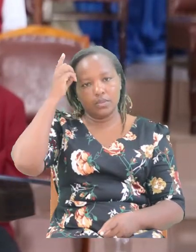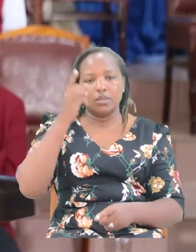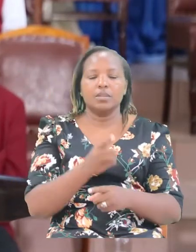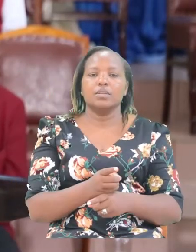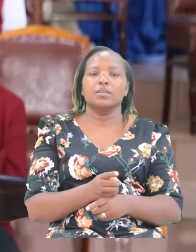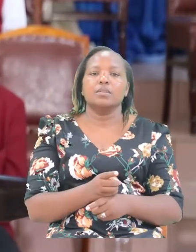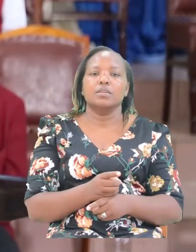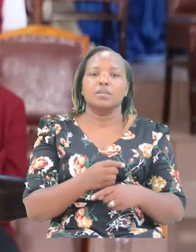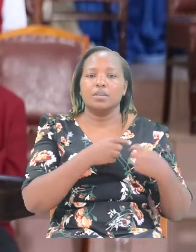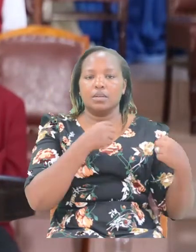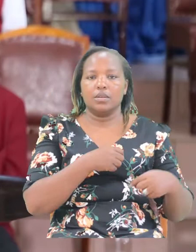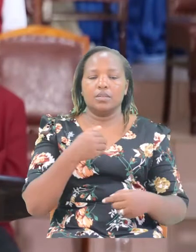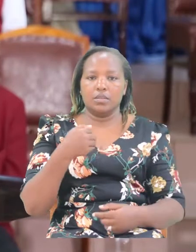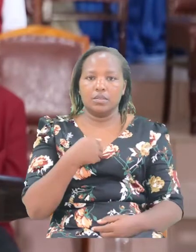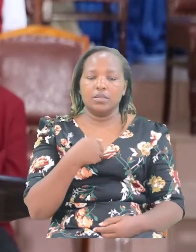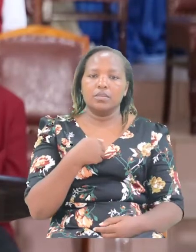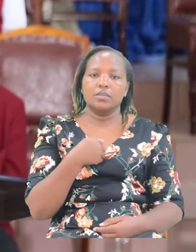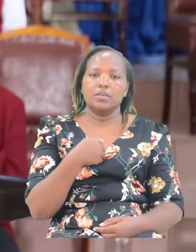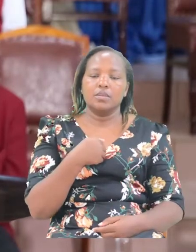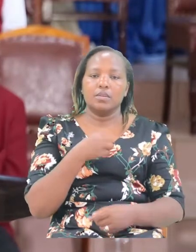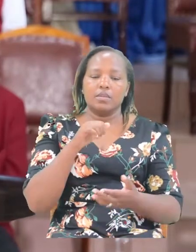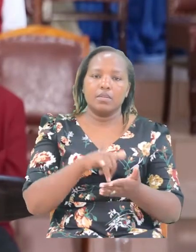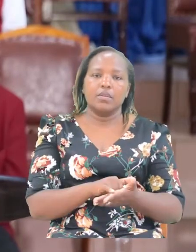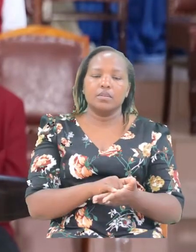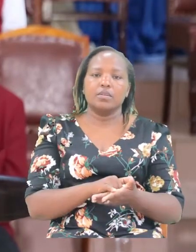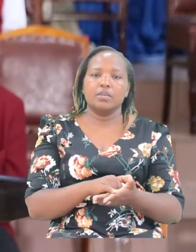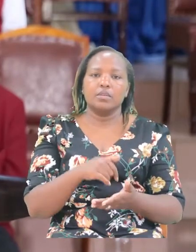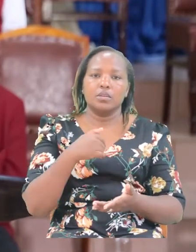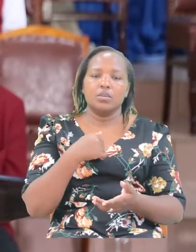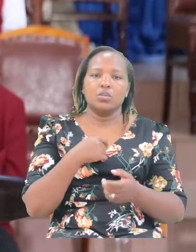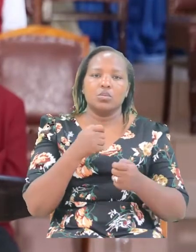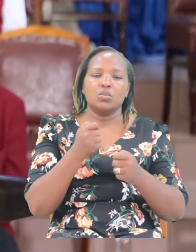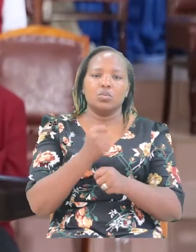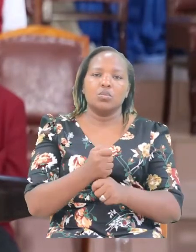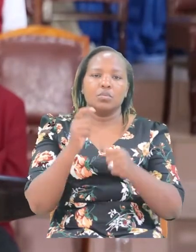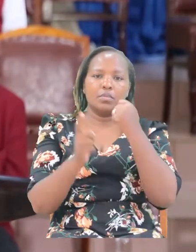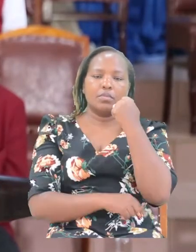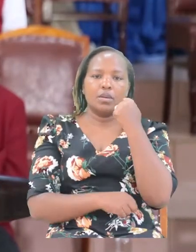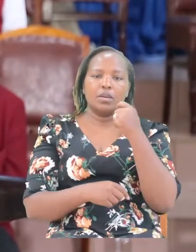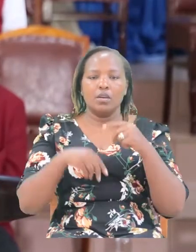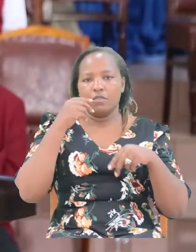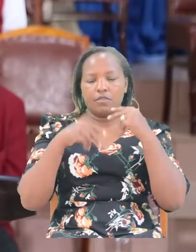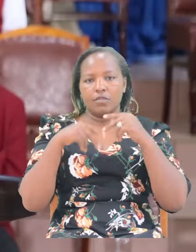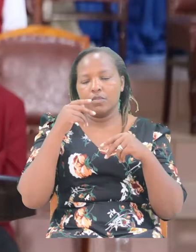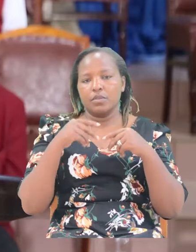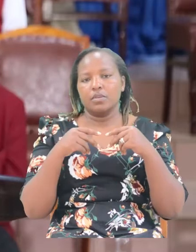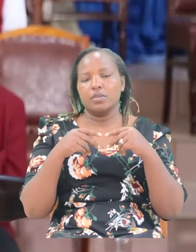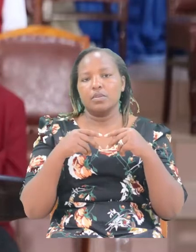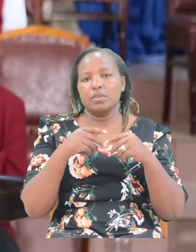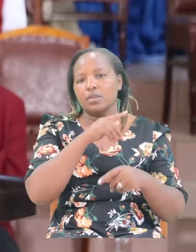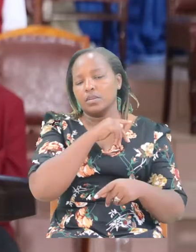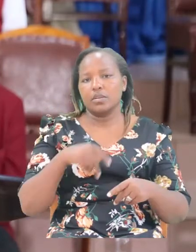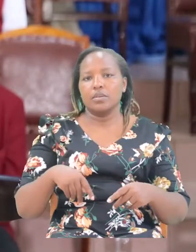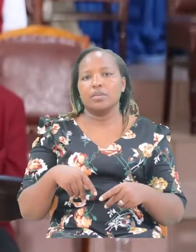aliazimu moyoni mwake ya kuwa hatajitia unajisi kwa chakula cha mfalme wala